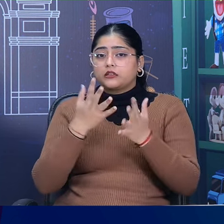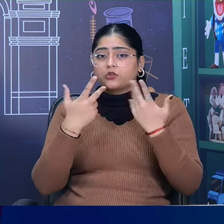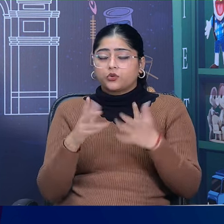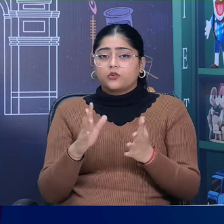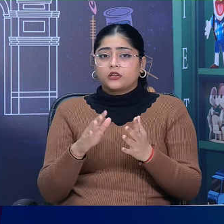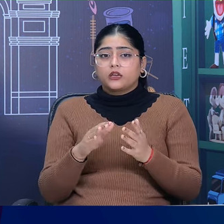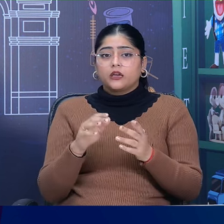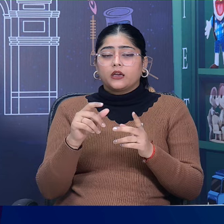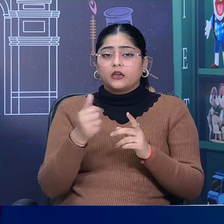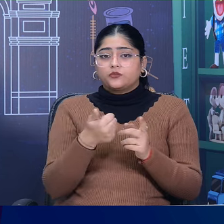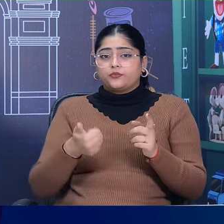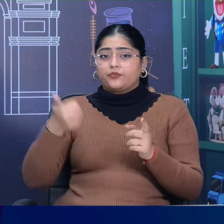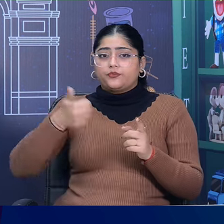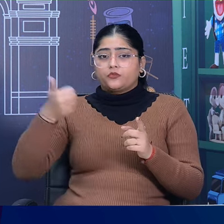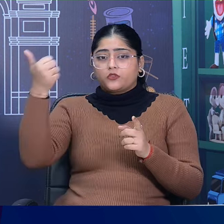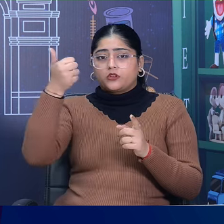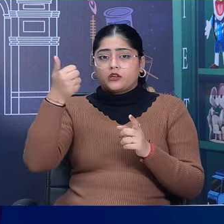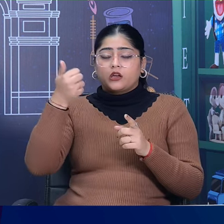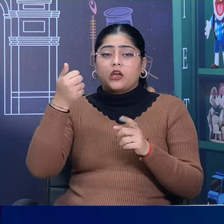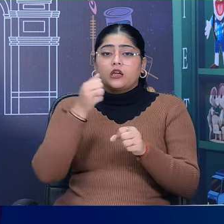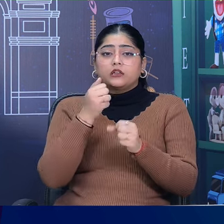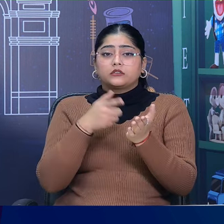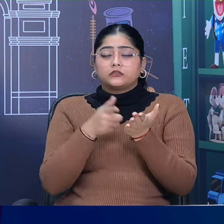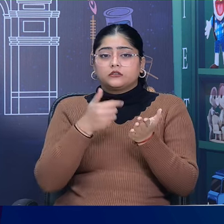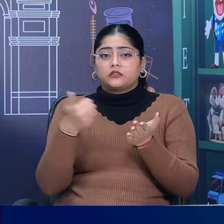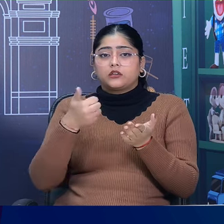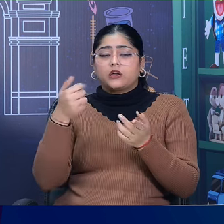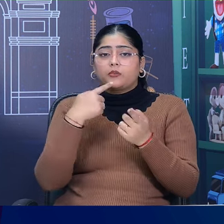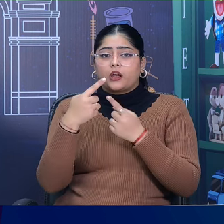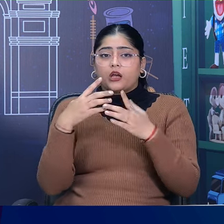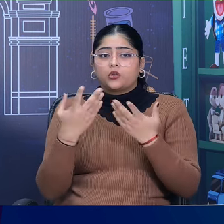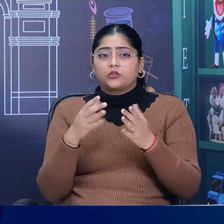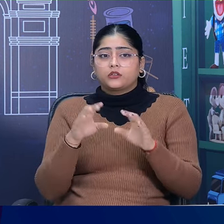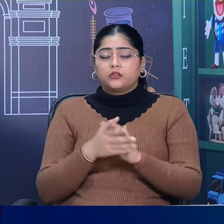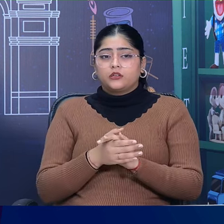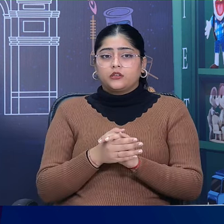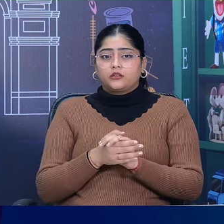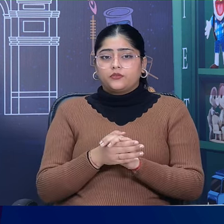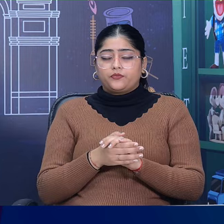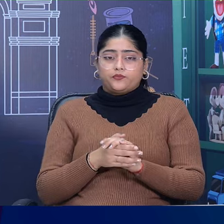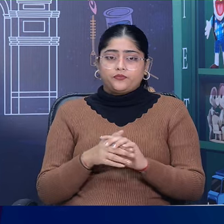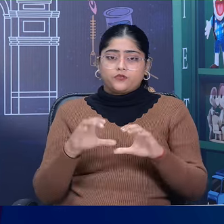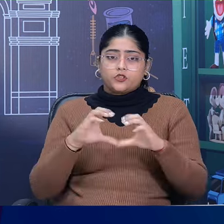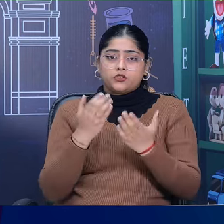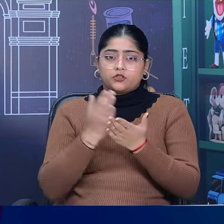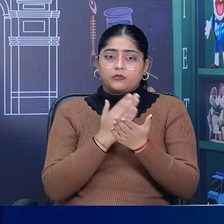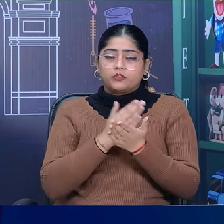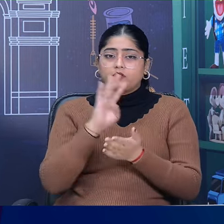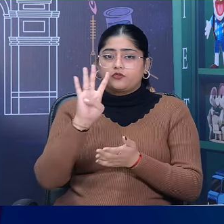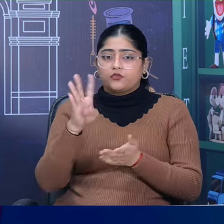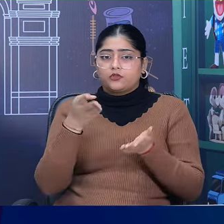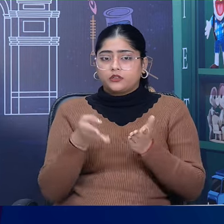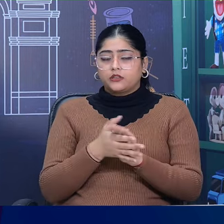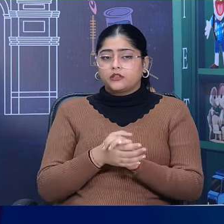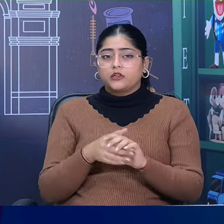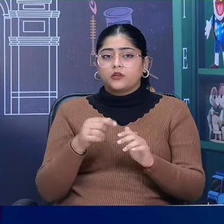राज काम करता है और यह आपके सोशल साइंस से लिया गया चैप्टर फोर है ऐसे में हमारे साथ जो एक्सपर्ट रहे सर राहुल उनियाल आपका मैं